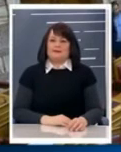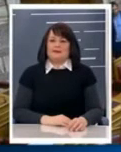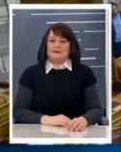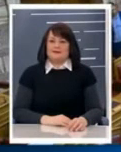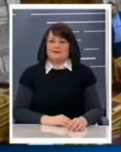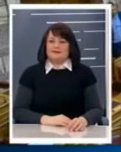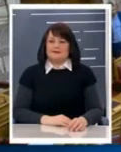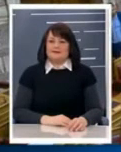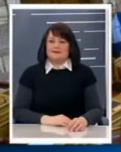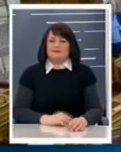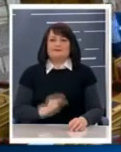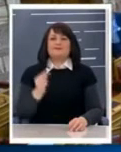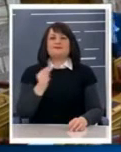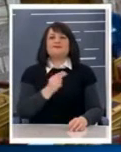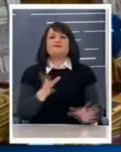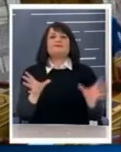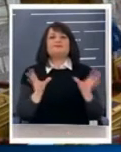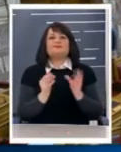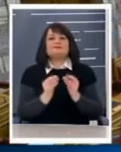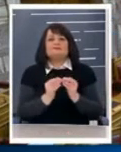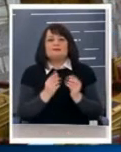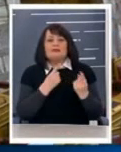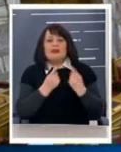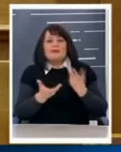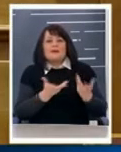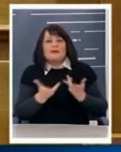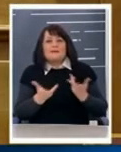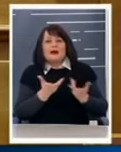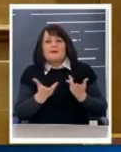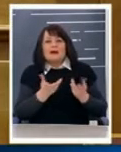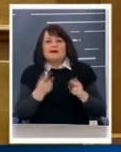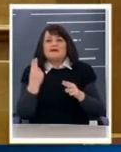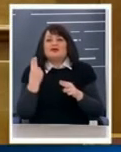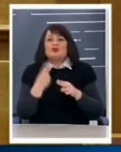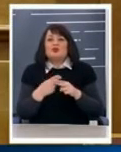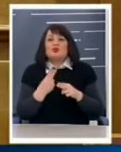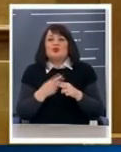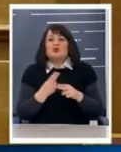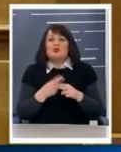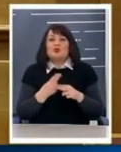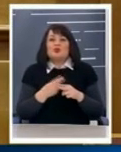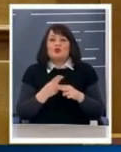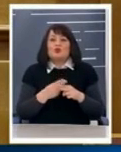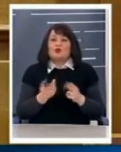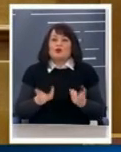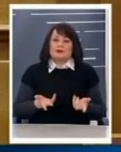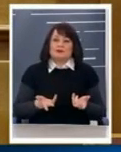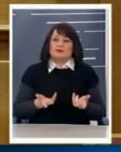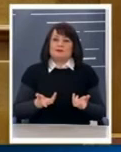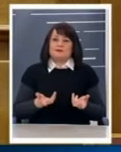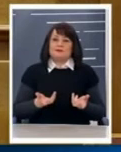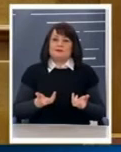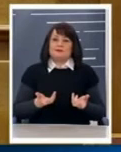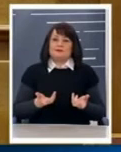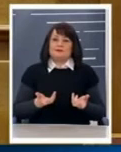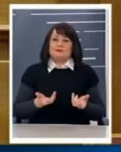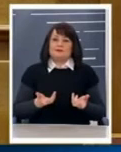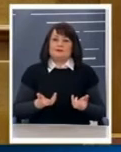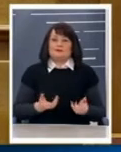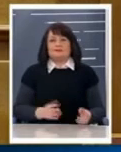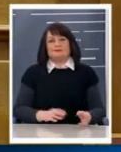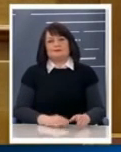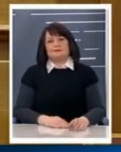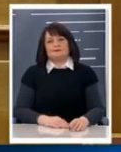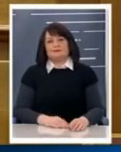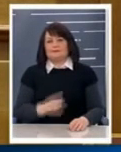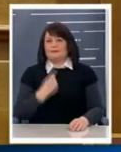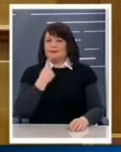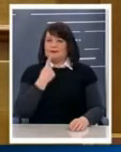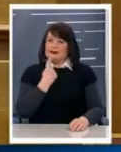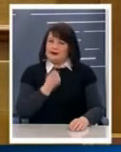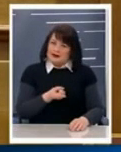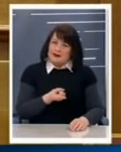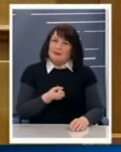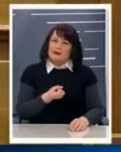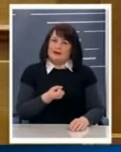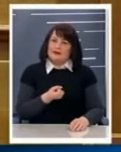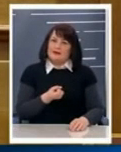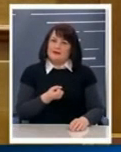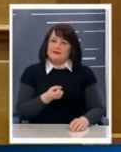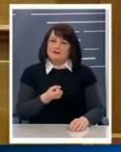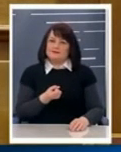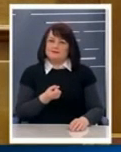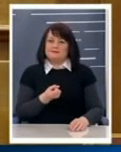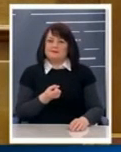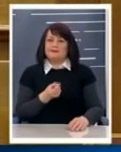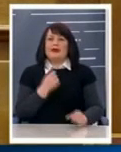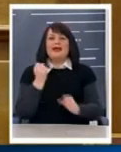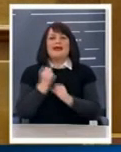για το θέμα της διαπραγμάτευσης, γιατί είναι κρίσιμο το θέμα. Είπα στην πρωτολογία μου